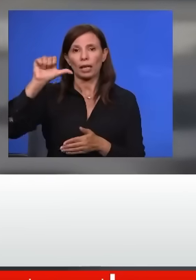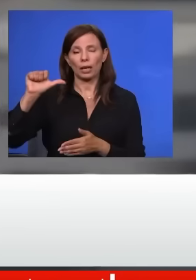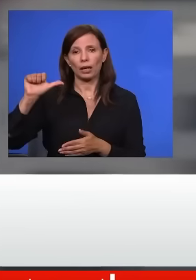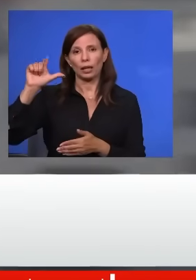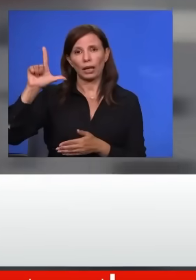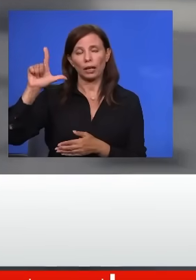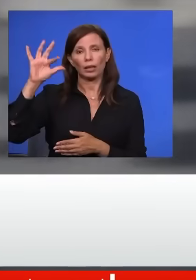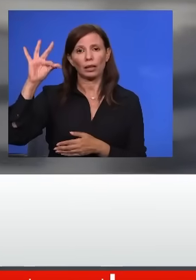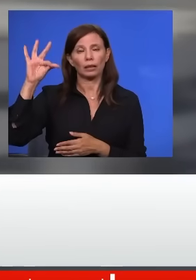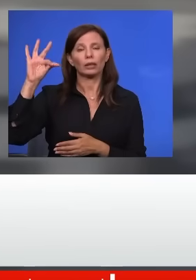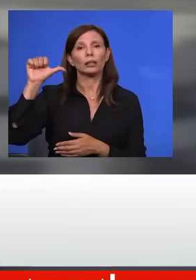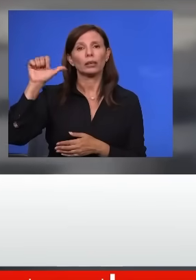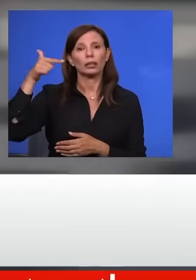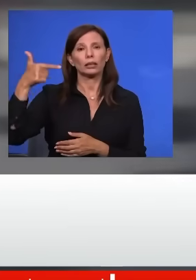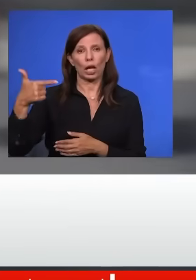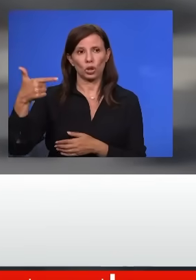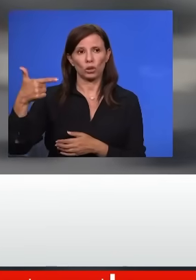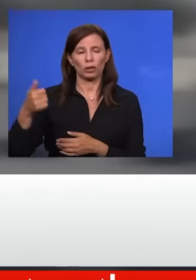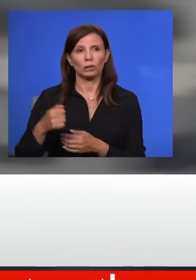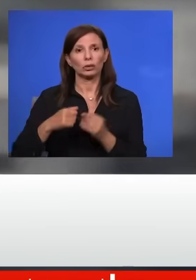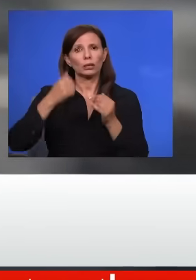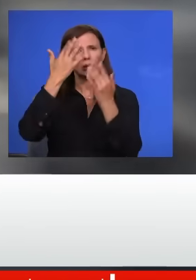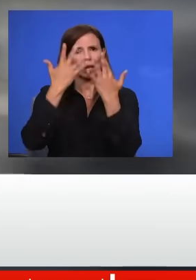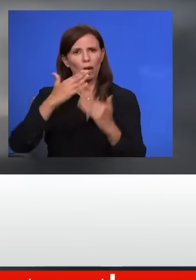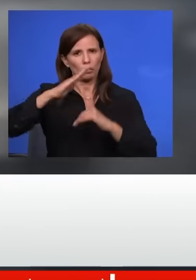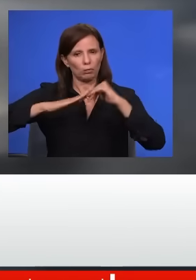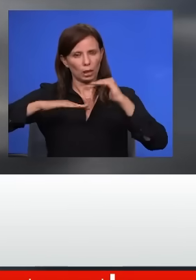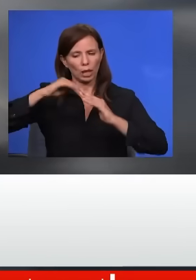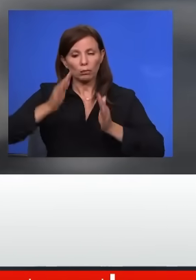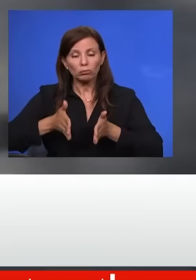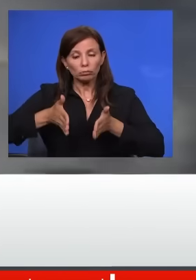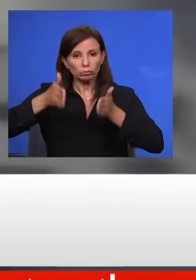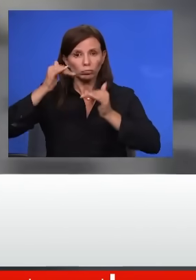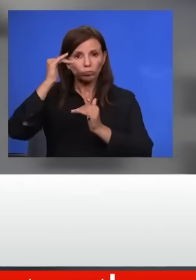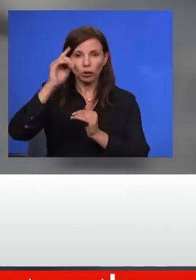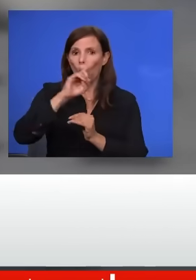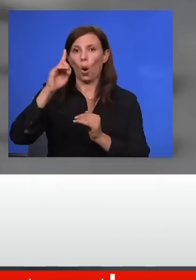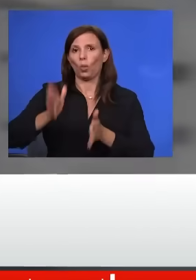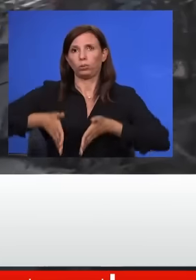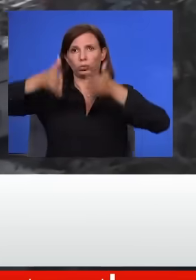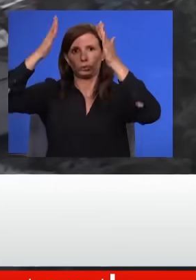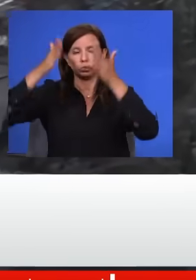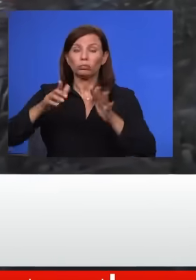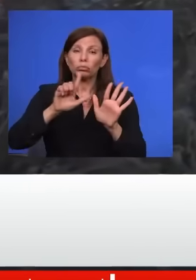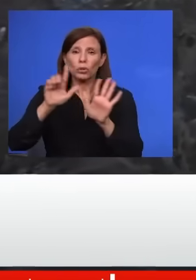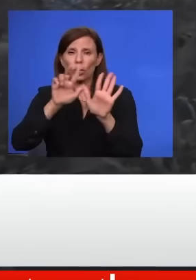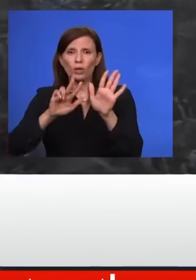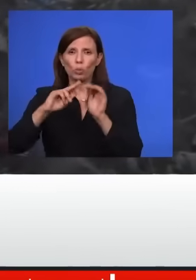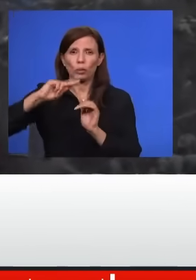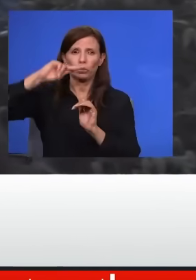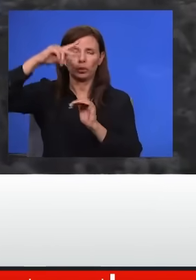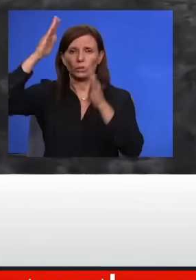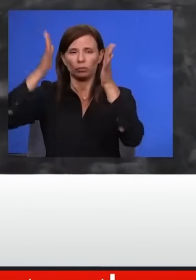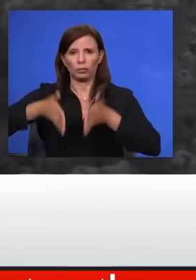מדובר בכמה בניינים, לא רבי קומות אגב, אבל בערך 7-8 קומות. אם אני זוכר